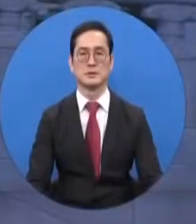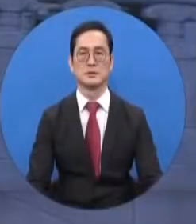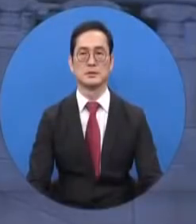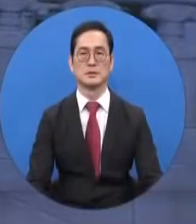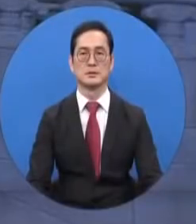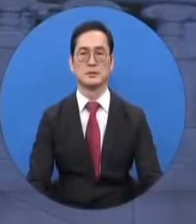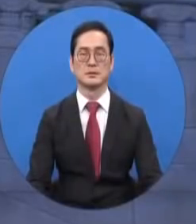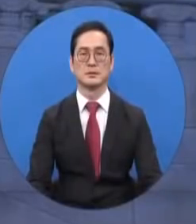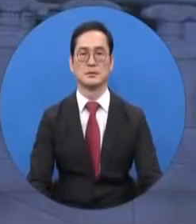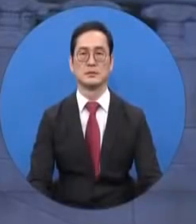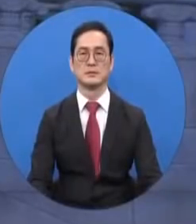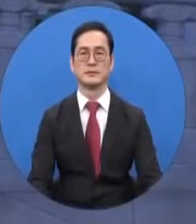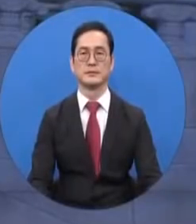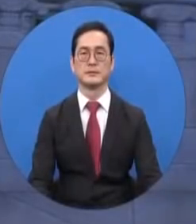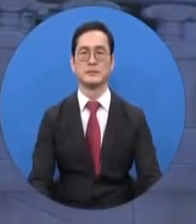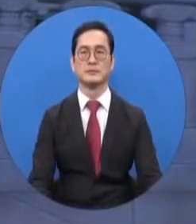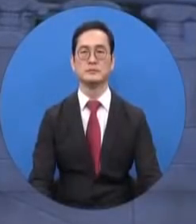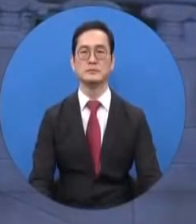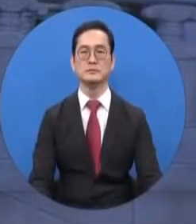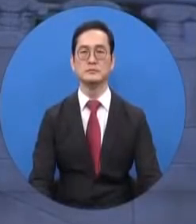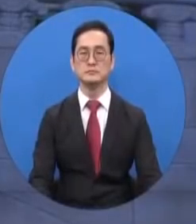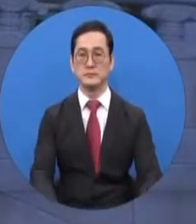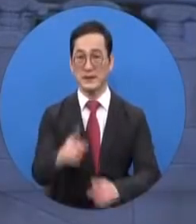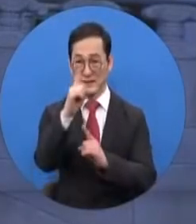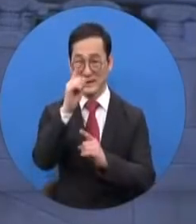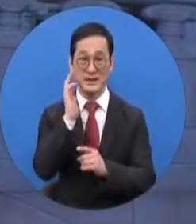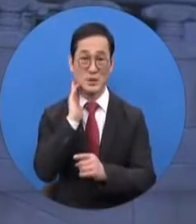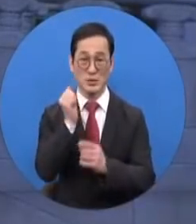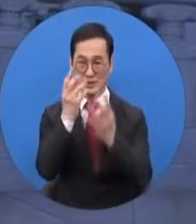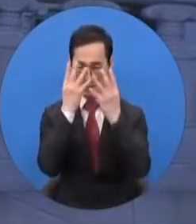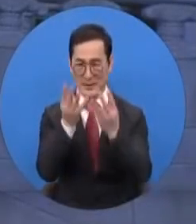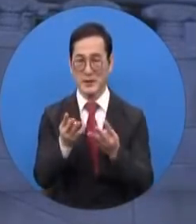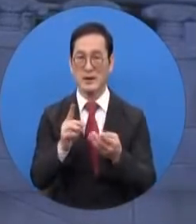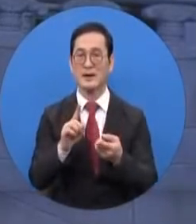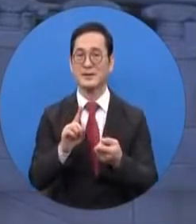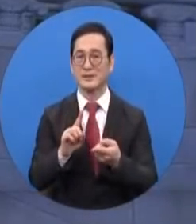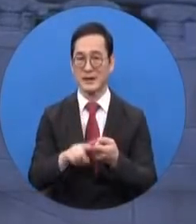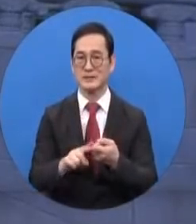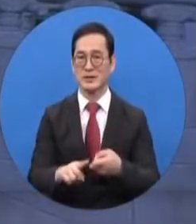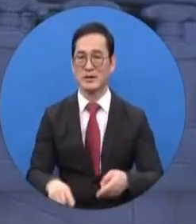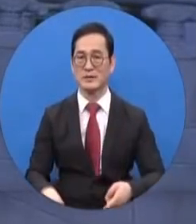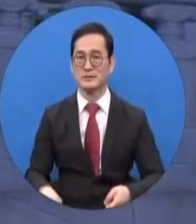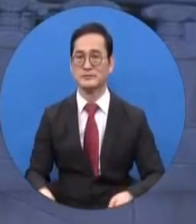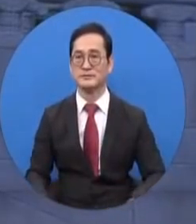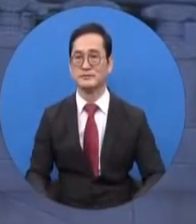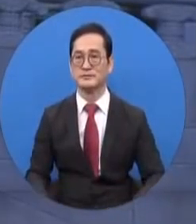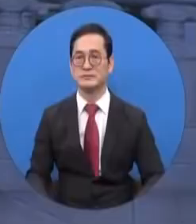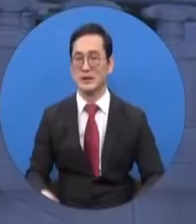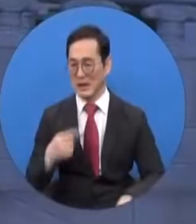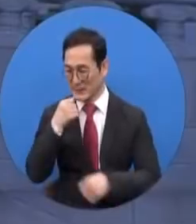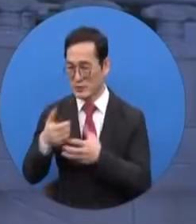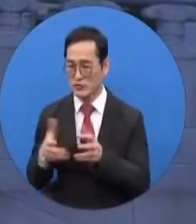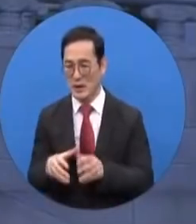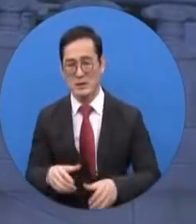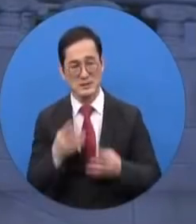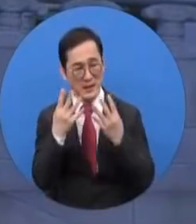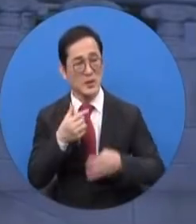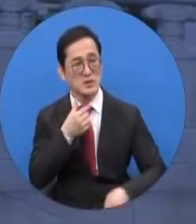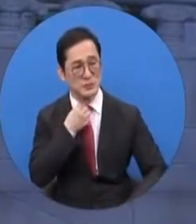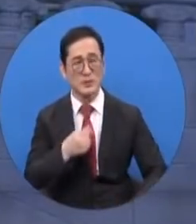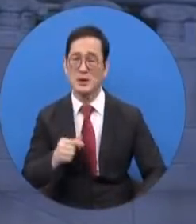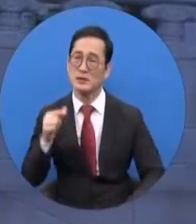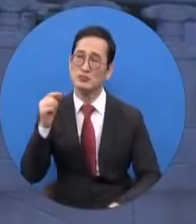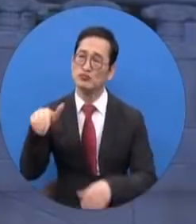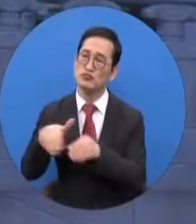자 이명박 전 대통령 사면을 두고서도 민주당에서는 사면하고 싶으면 당신이 해라라는 겁니다. 국민의힘